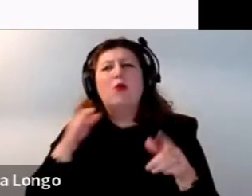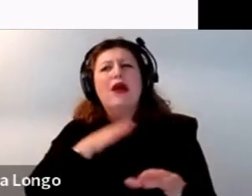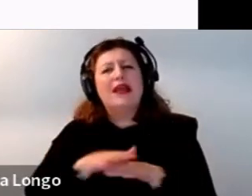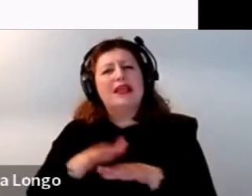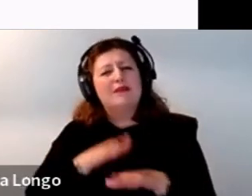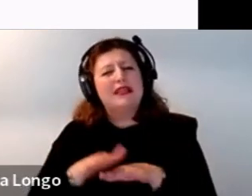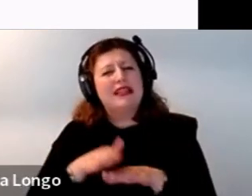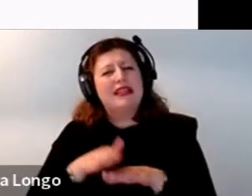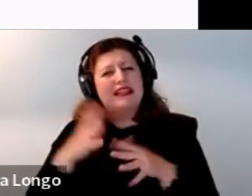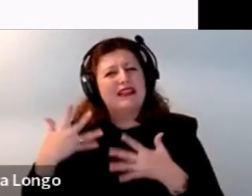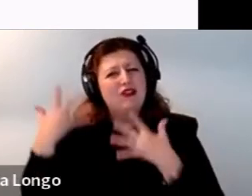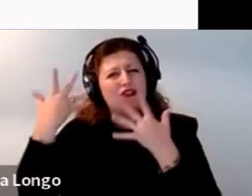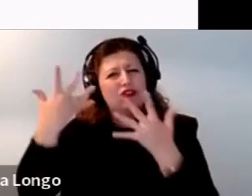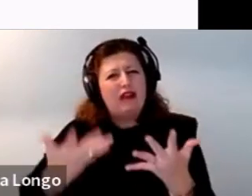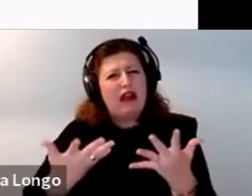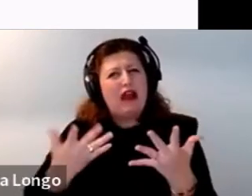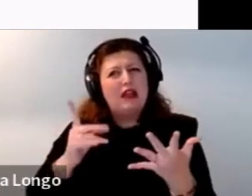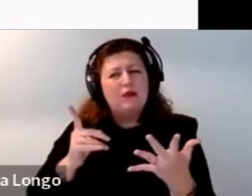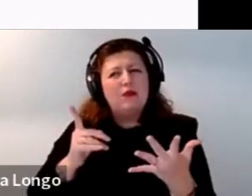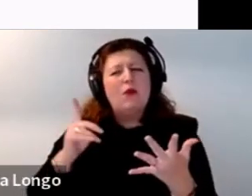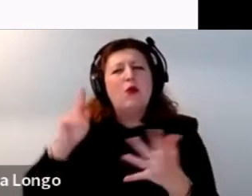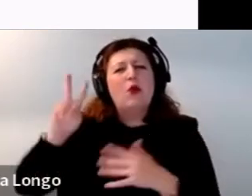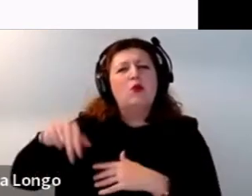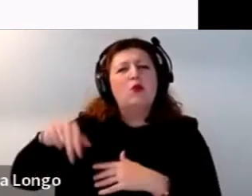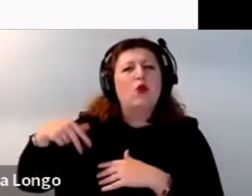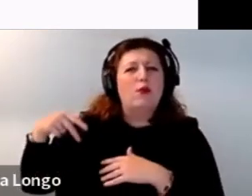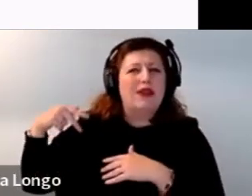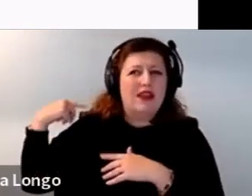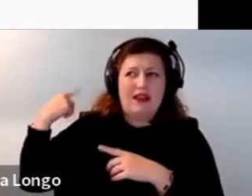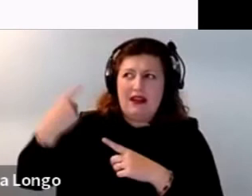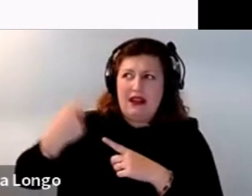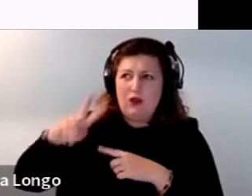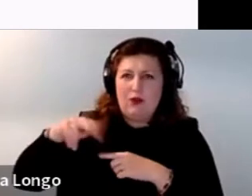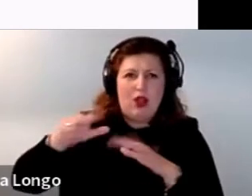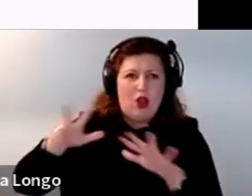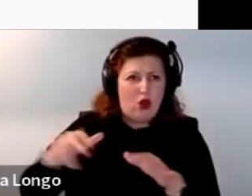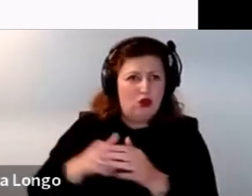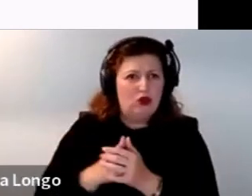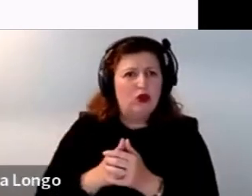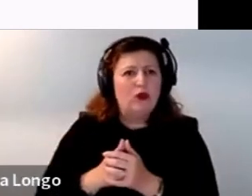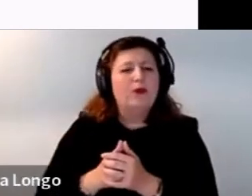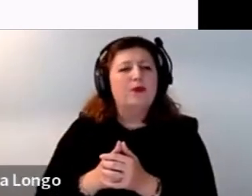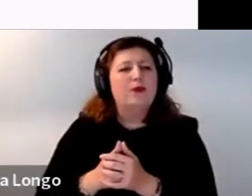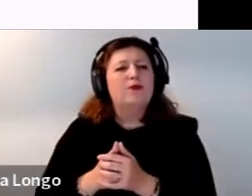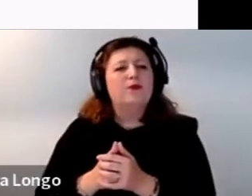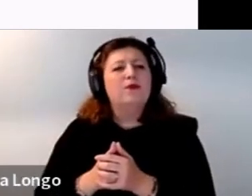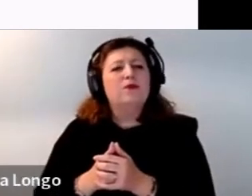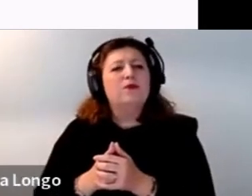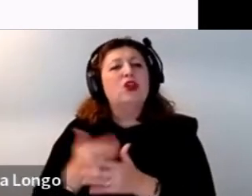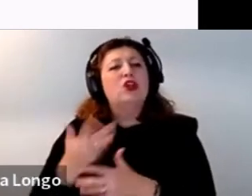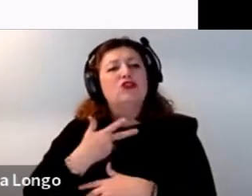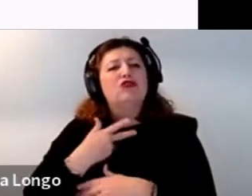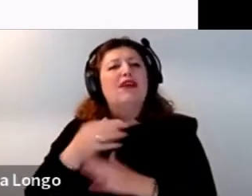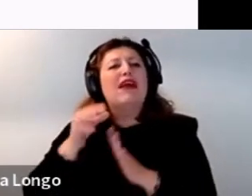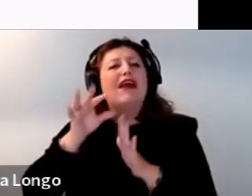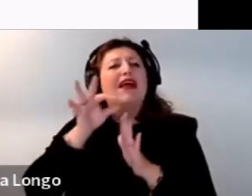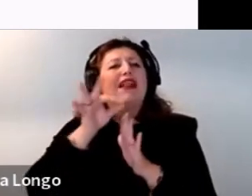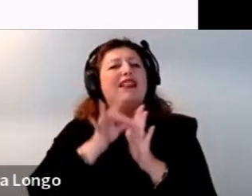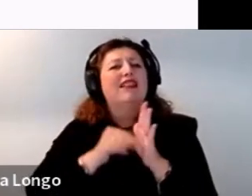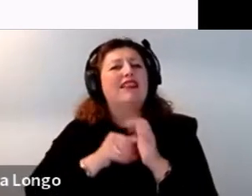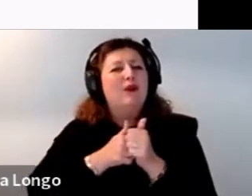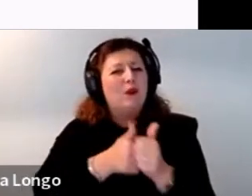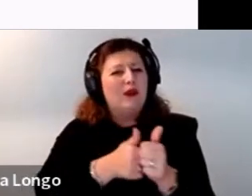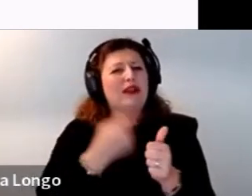cooperazione italiana tra il 2000 e il 2008. Nel 2010 le linee guida per l'introduzione della tematica della